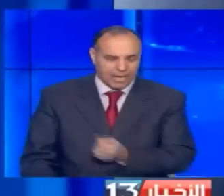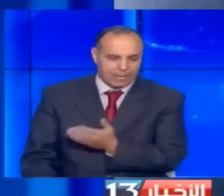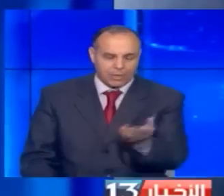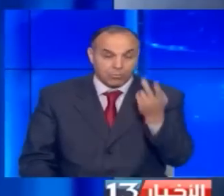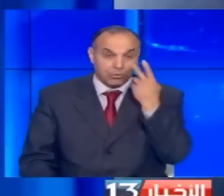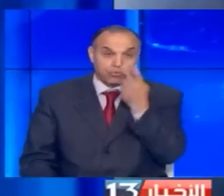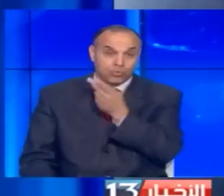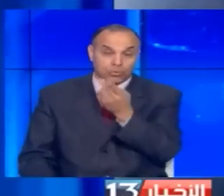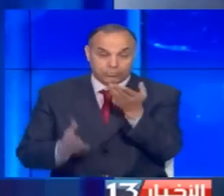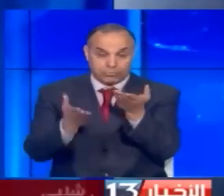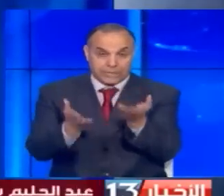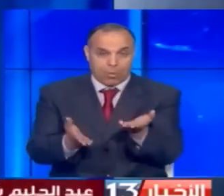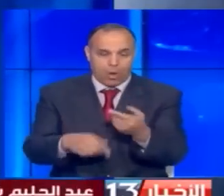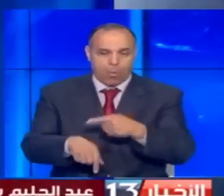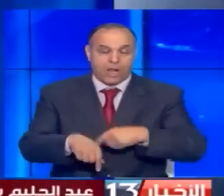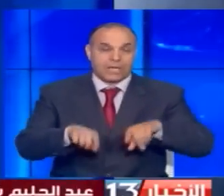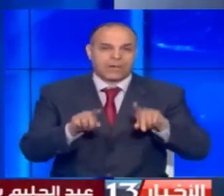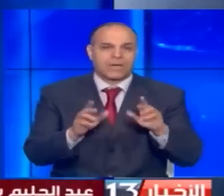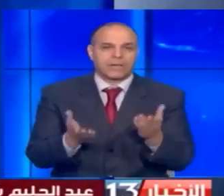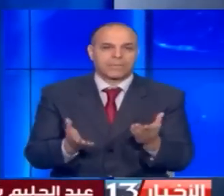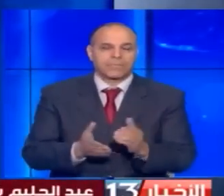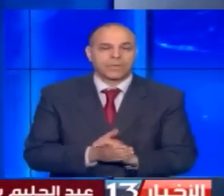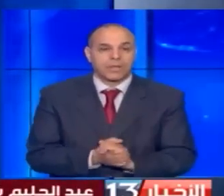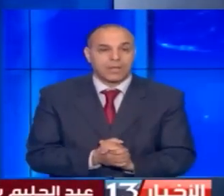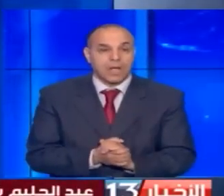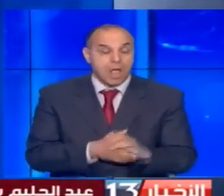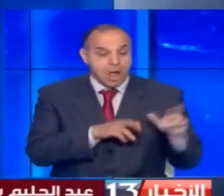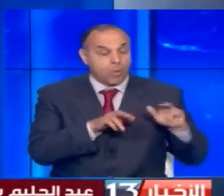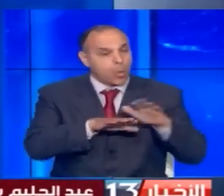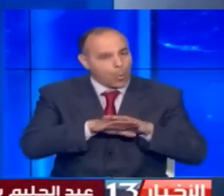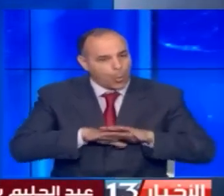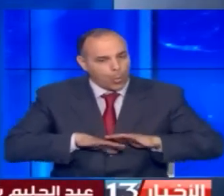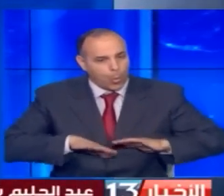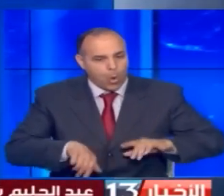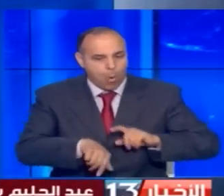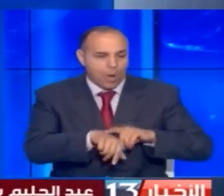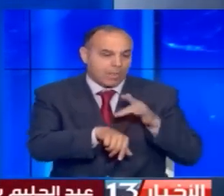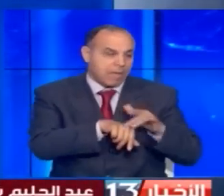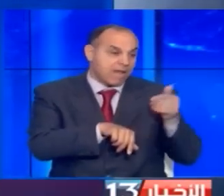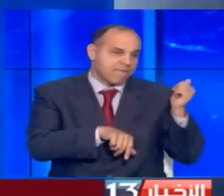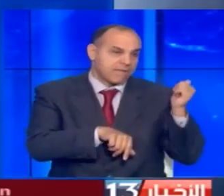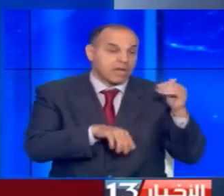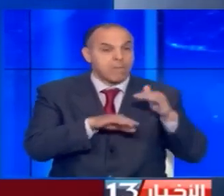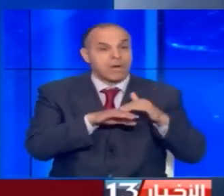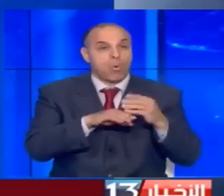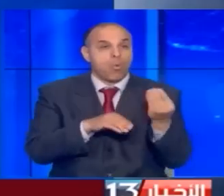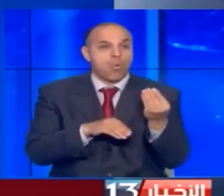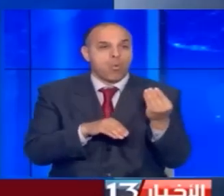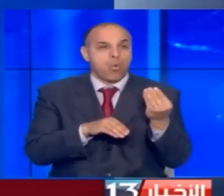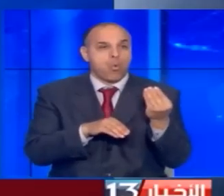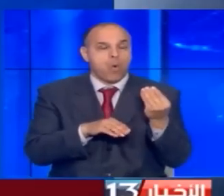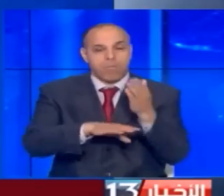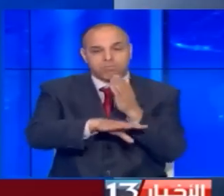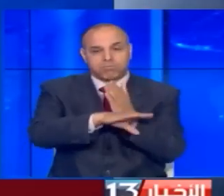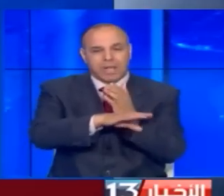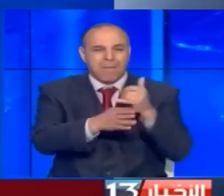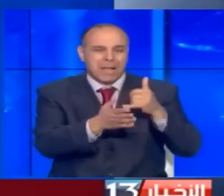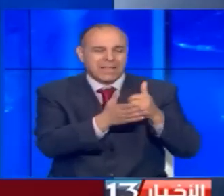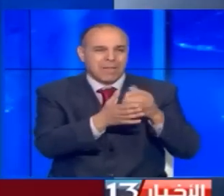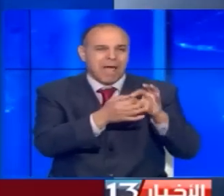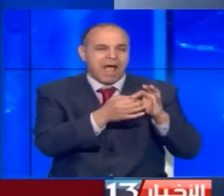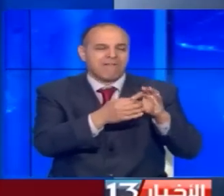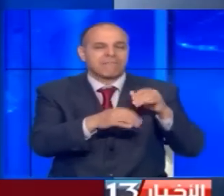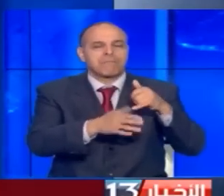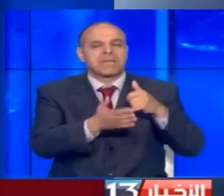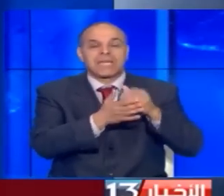أهلا بكم مشاهدينا الكرام في هذا الموعد الإخباري. عاد الهدوء في ساعة متأخرة من الليلة الماضية إلى مفترق حي النور وسط